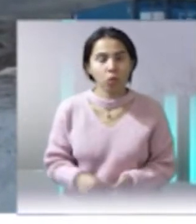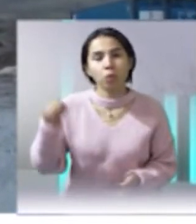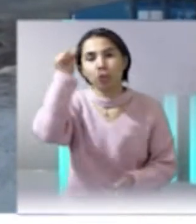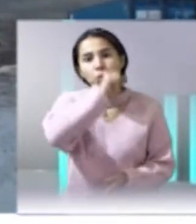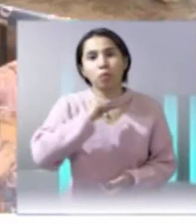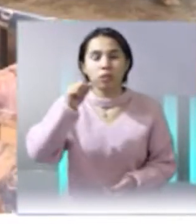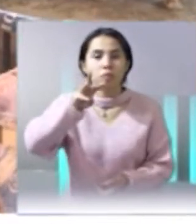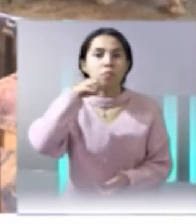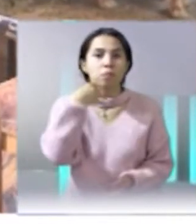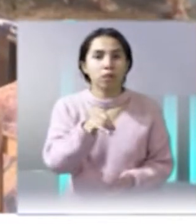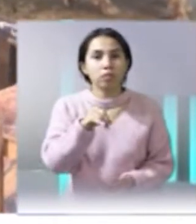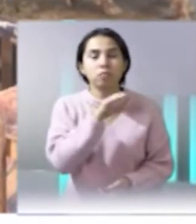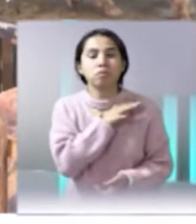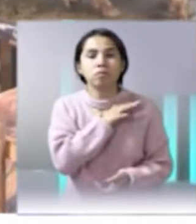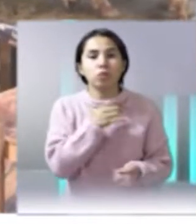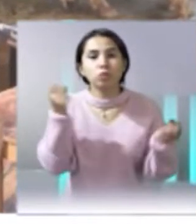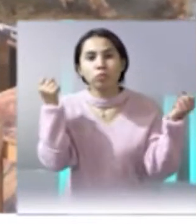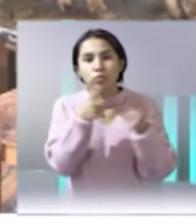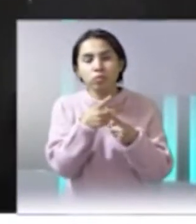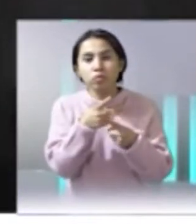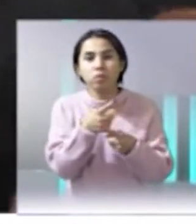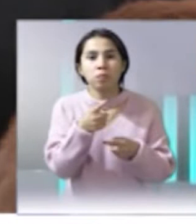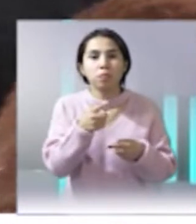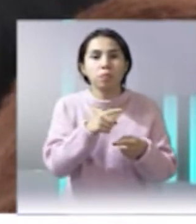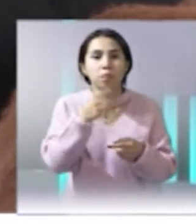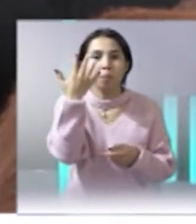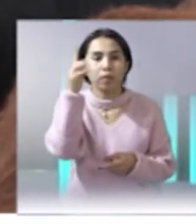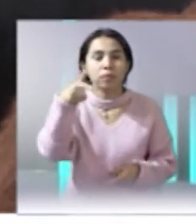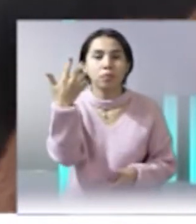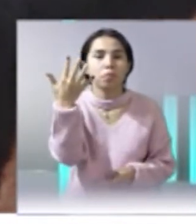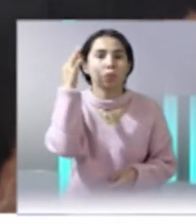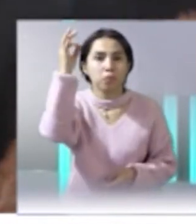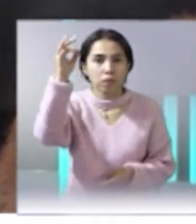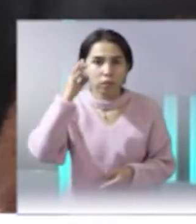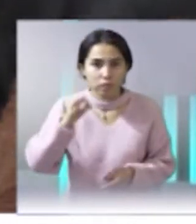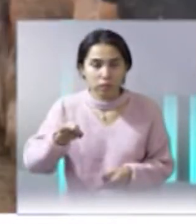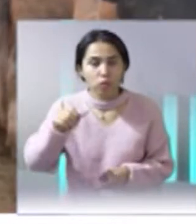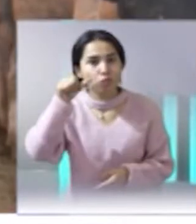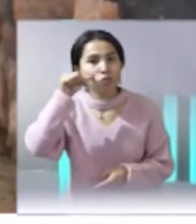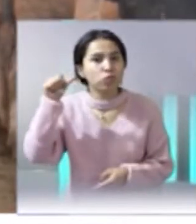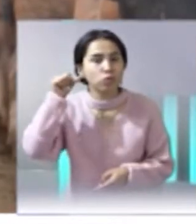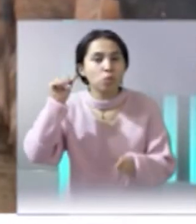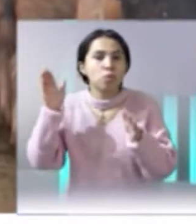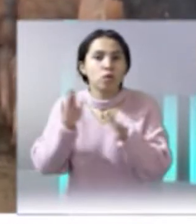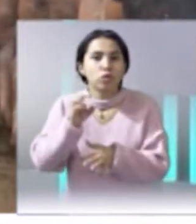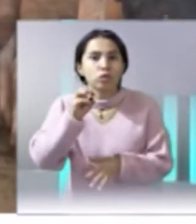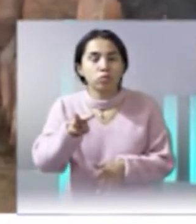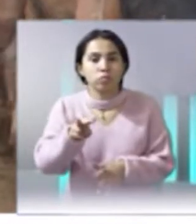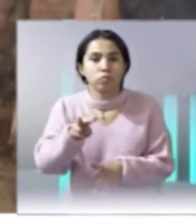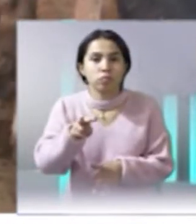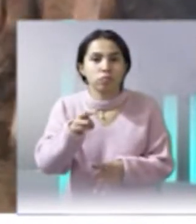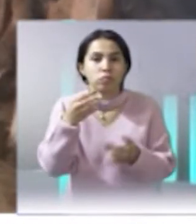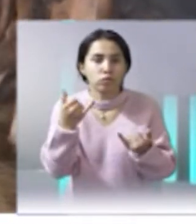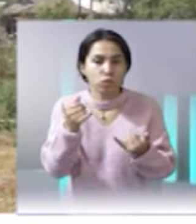новых перерабатывающих предприятий. На селе повысится эффективность паевых и придомовых земельных участков. На первом этапе